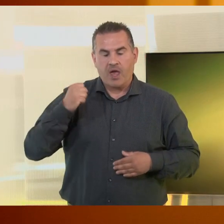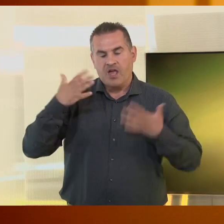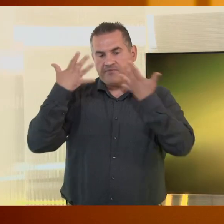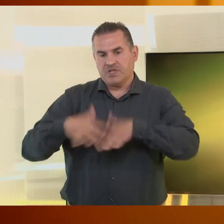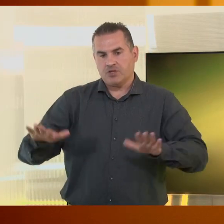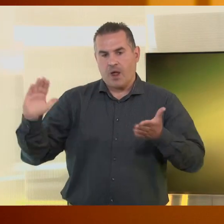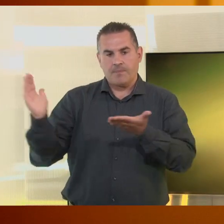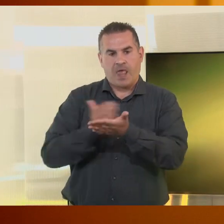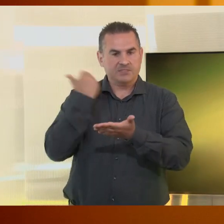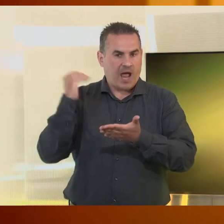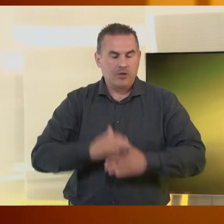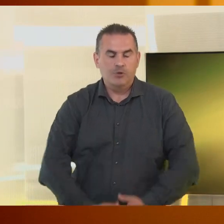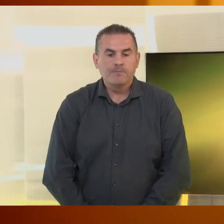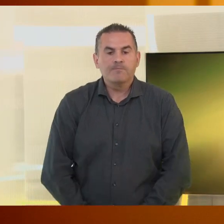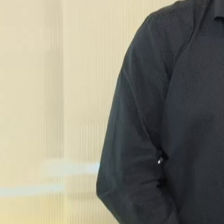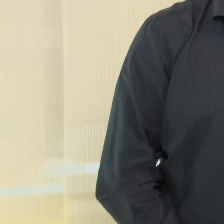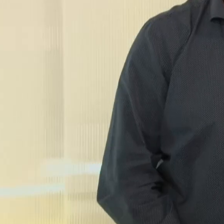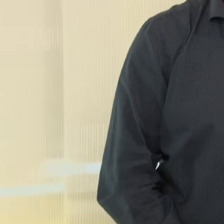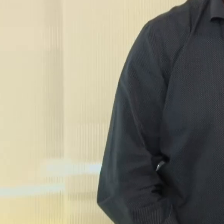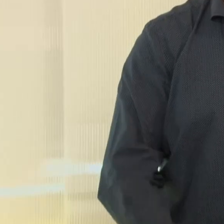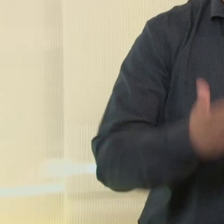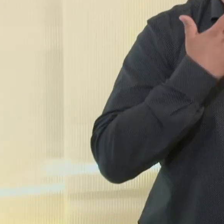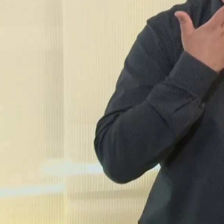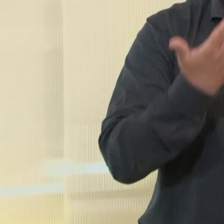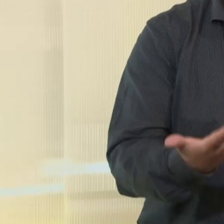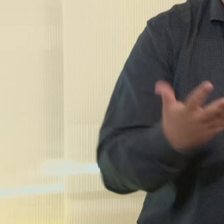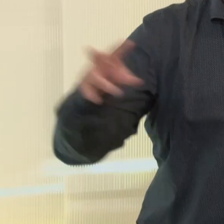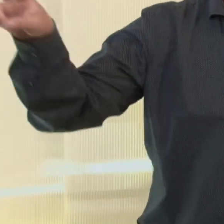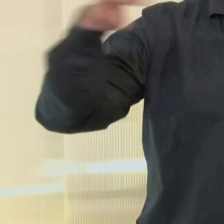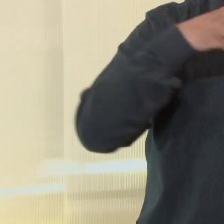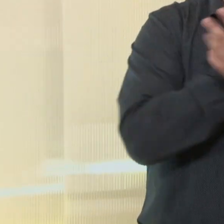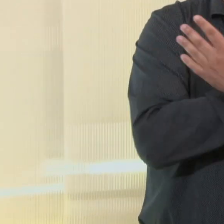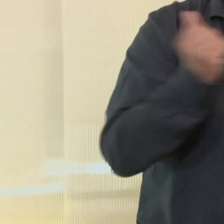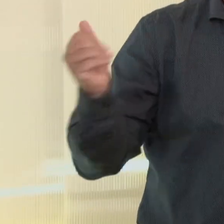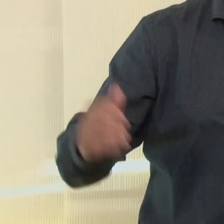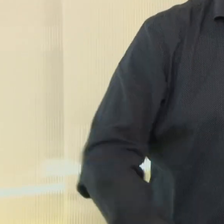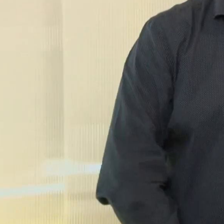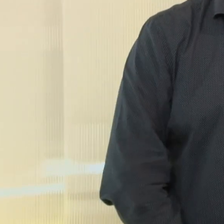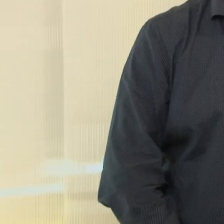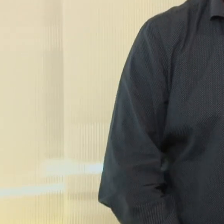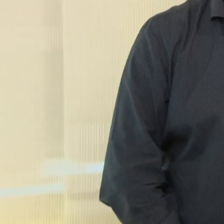Grazie per averci seguito, arrivederci.